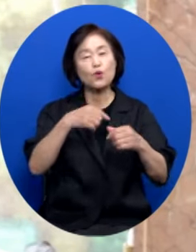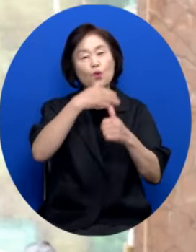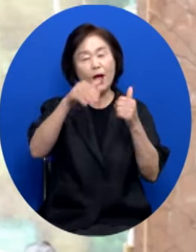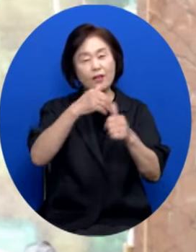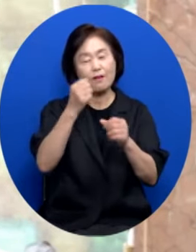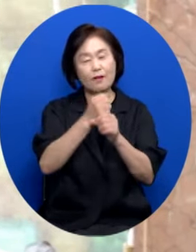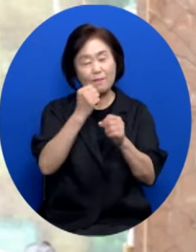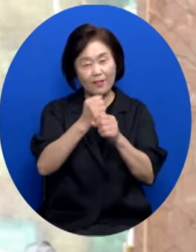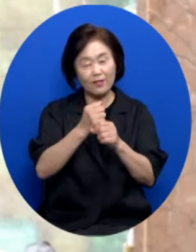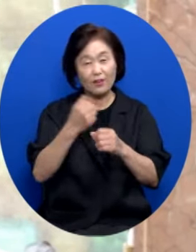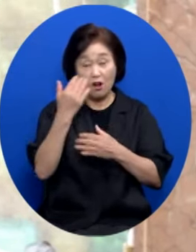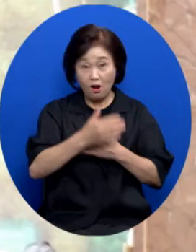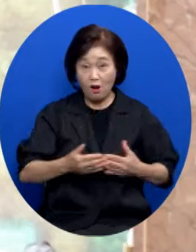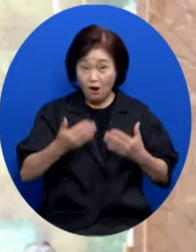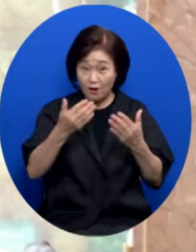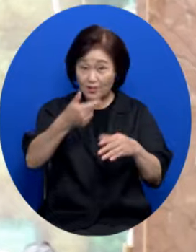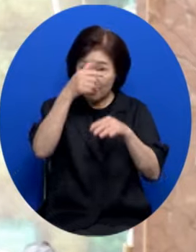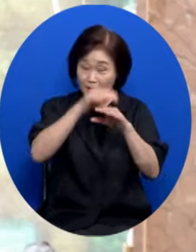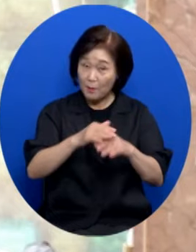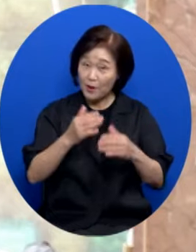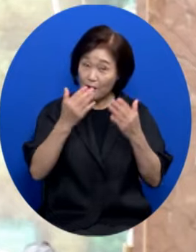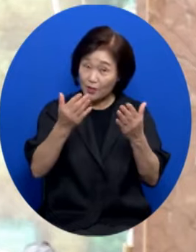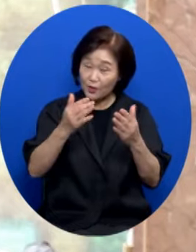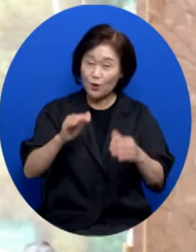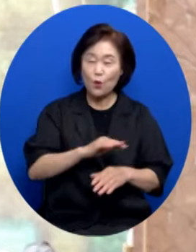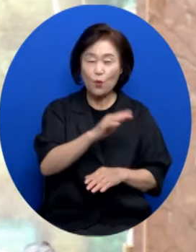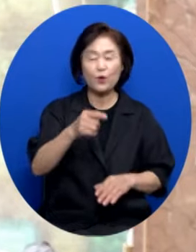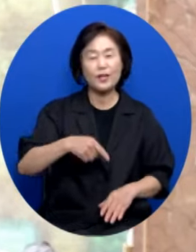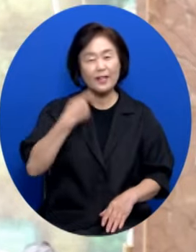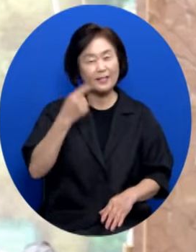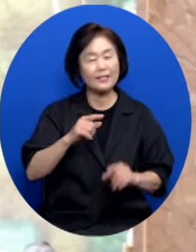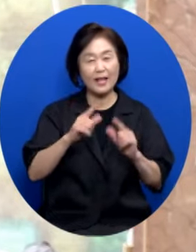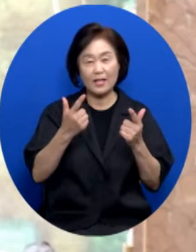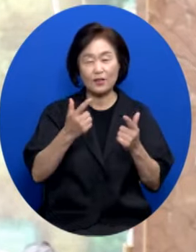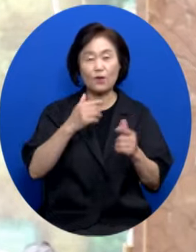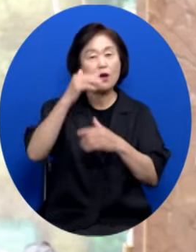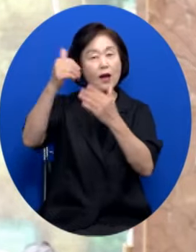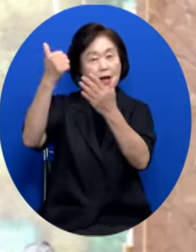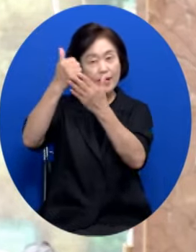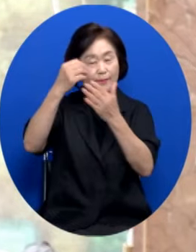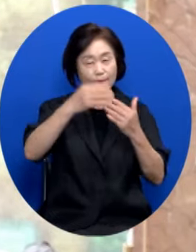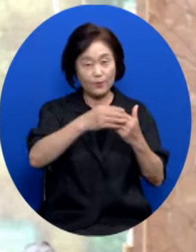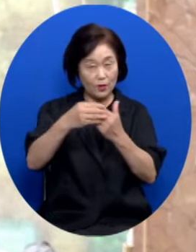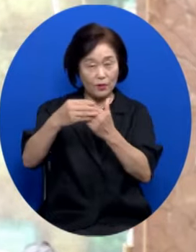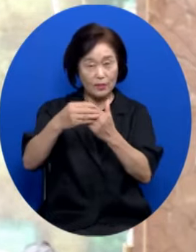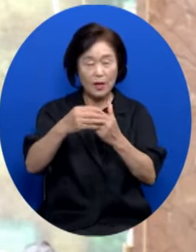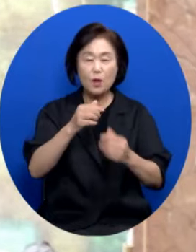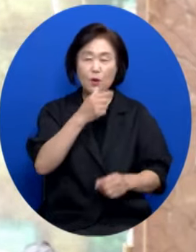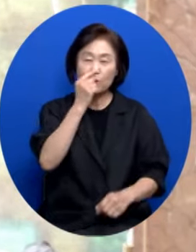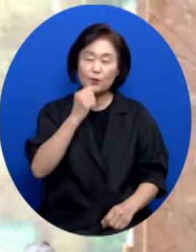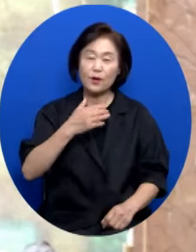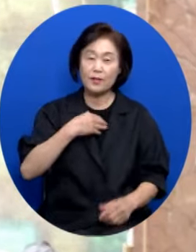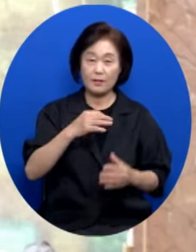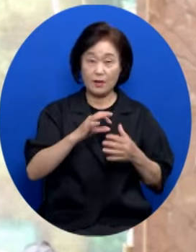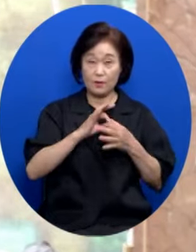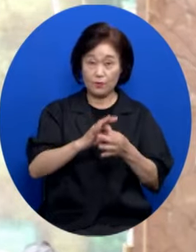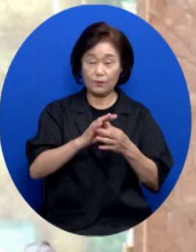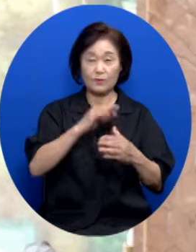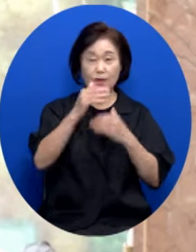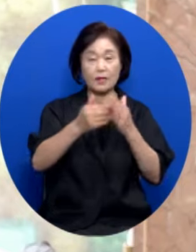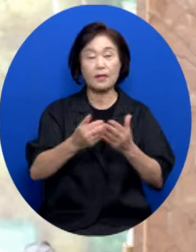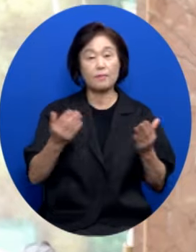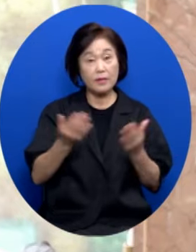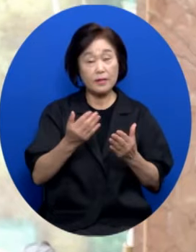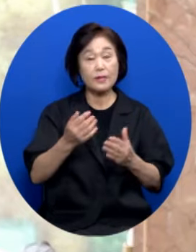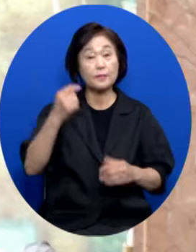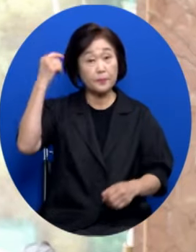있습니다. 헌신 예배를 이끌어가는 것은 우리가 아니라 하나님이구나. 작은 나를 통해서 하나님이 일하심이